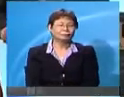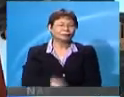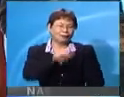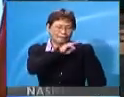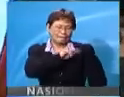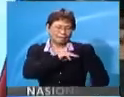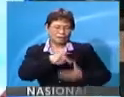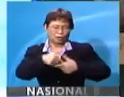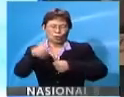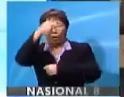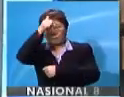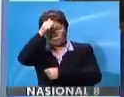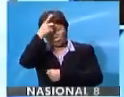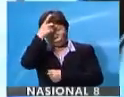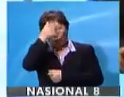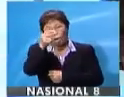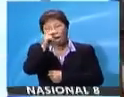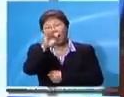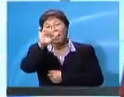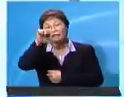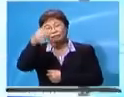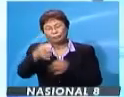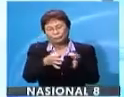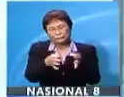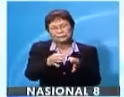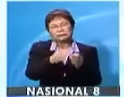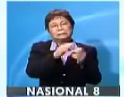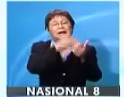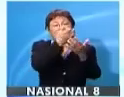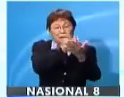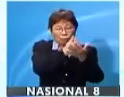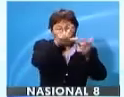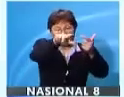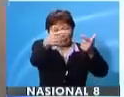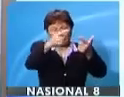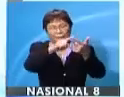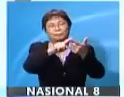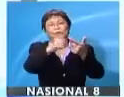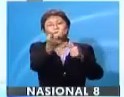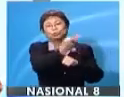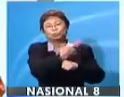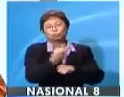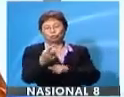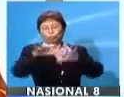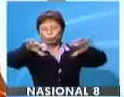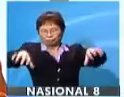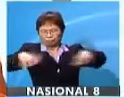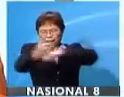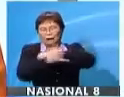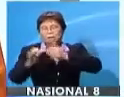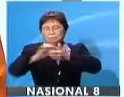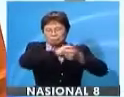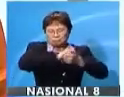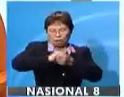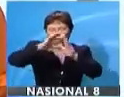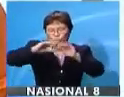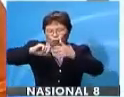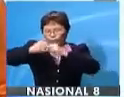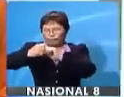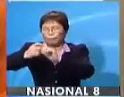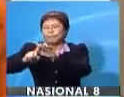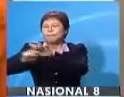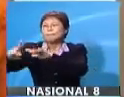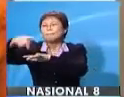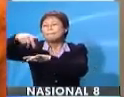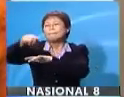Menteri Luar Datuk Seri Anifah Aman menjelaskan, selain aspek ekonomi, kedua-dua negara terus bekerjasama dalam menangani isu pendatang